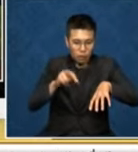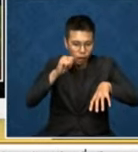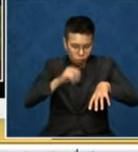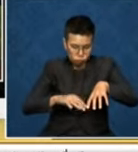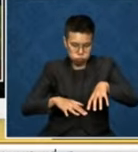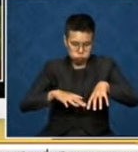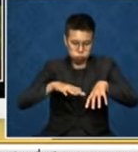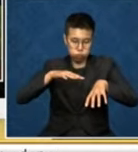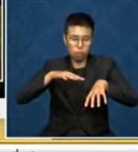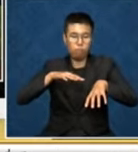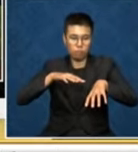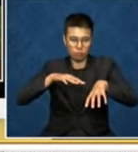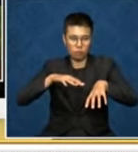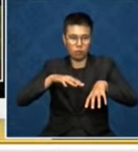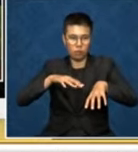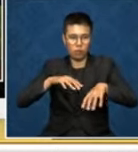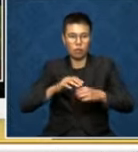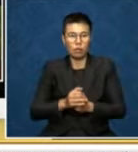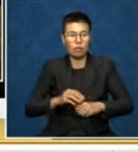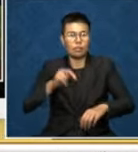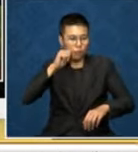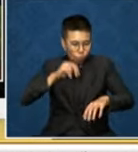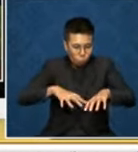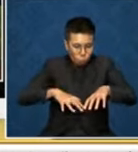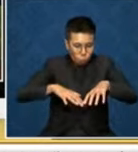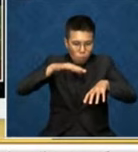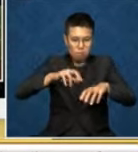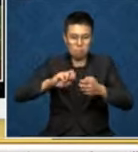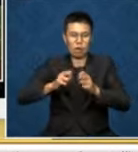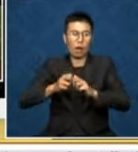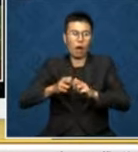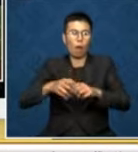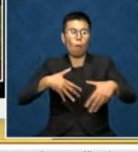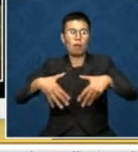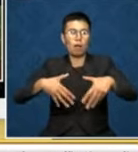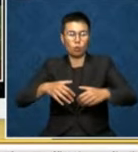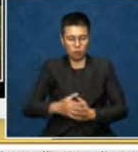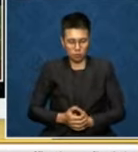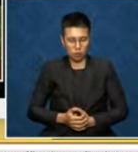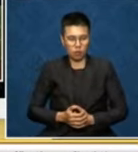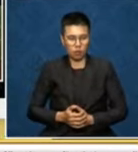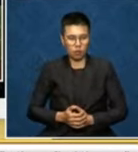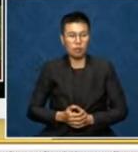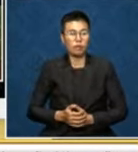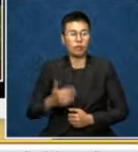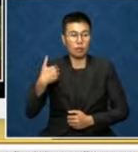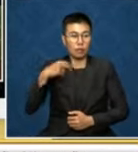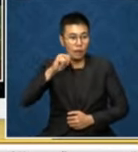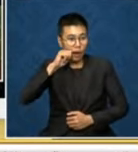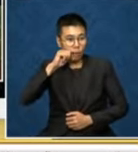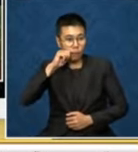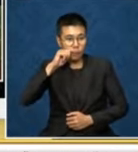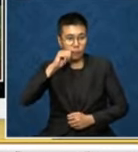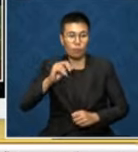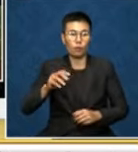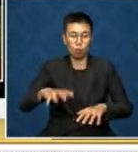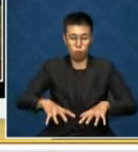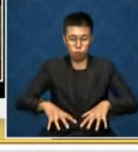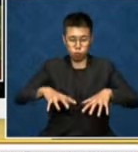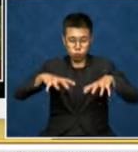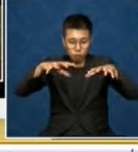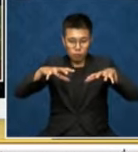น้ำทำให้น้ำไม่ท่วมหรอกแต่ผิดครับน้ำท่วมครับอันที่3นะครับพื้นที่พิเศษที่น้ำไม่มีทางออกครับก็คือถ้าห